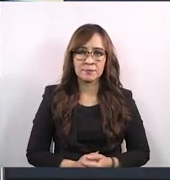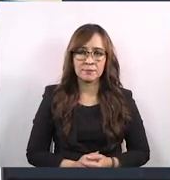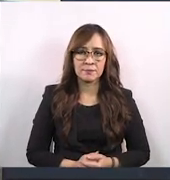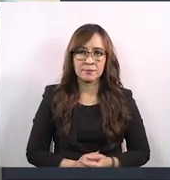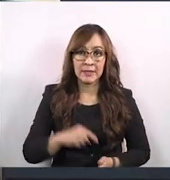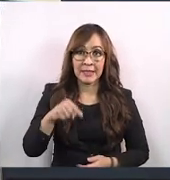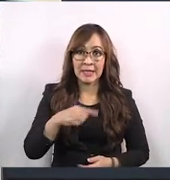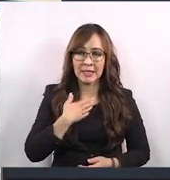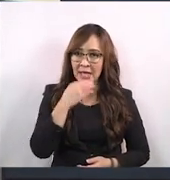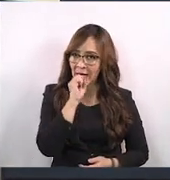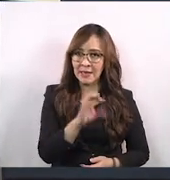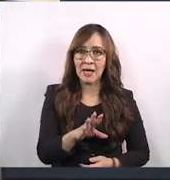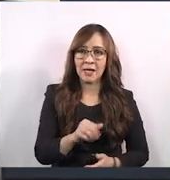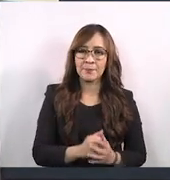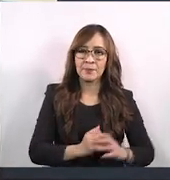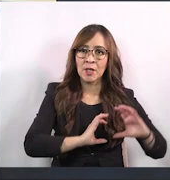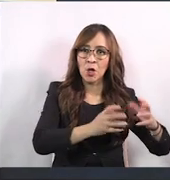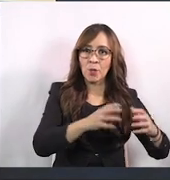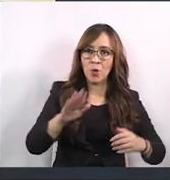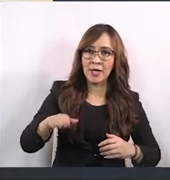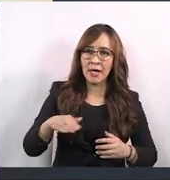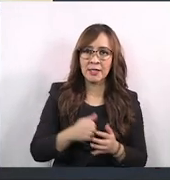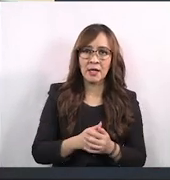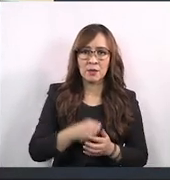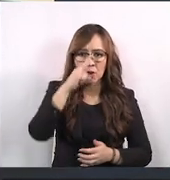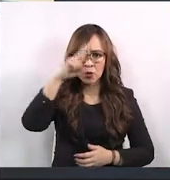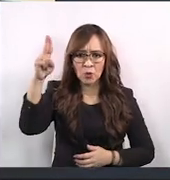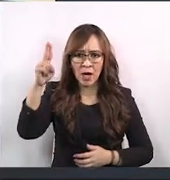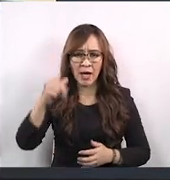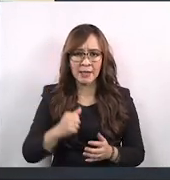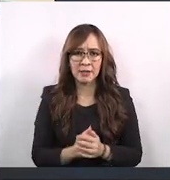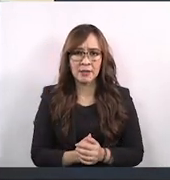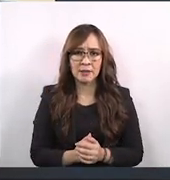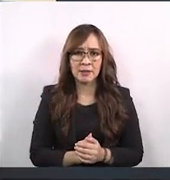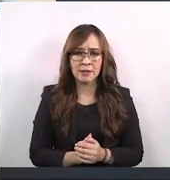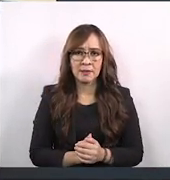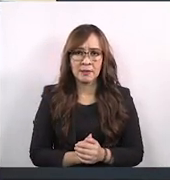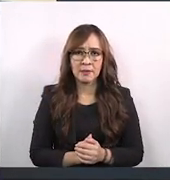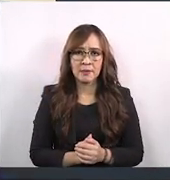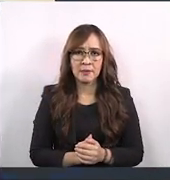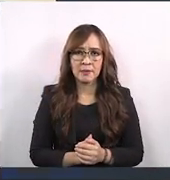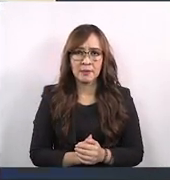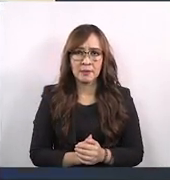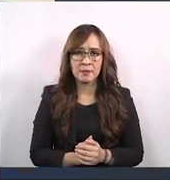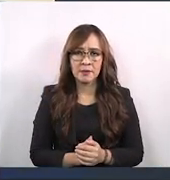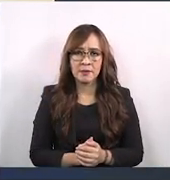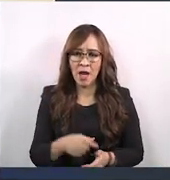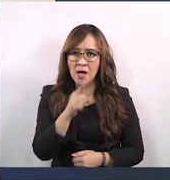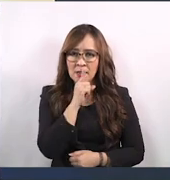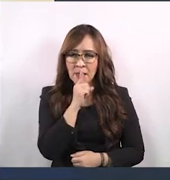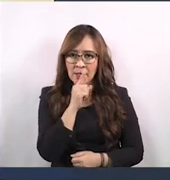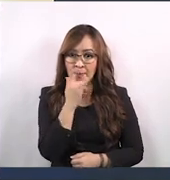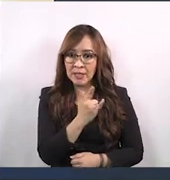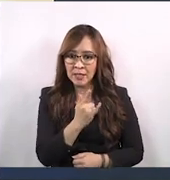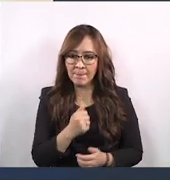ini yang saya bilang Hai kelompok anak-anak Tuhan kompromi kelompok anak-anak Tuhan yang penjilat